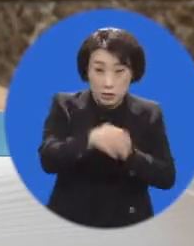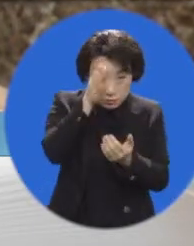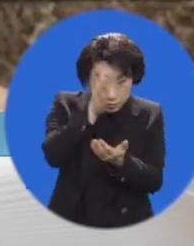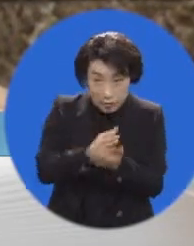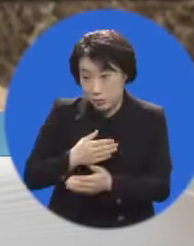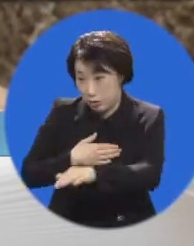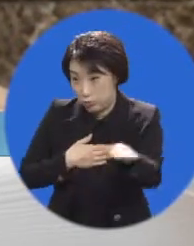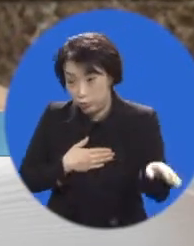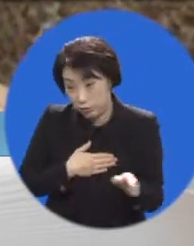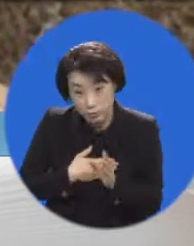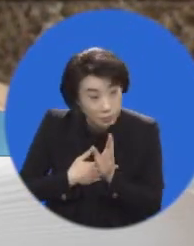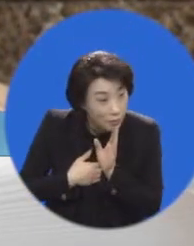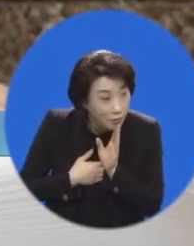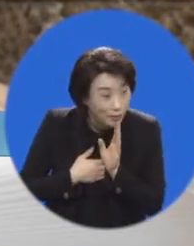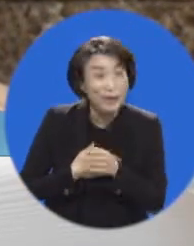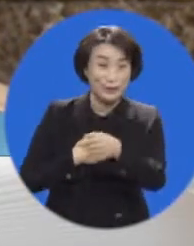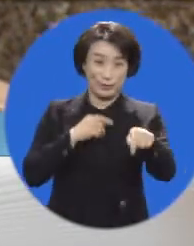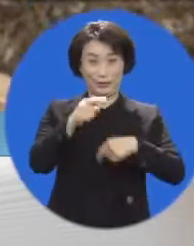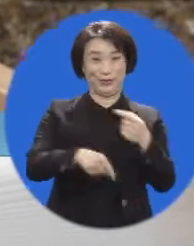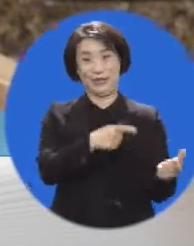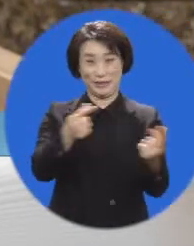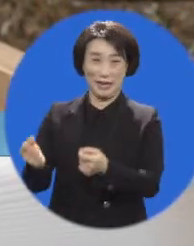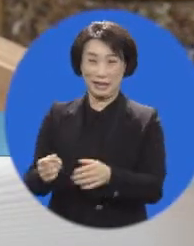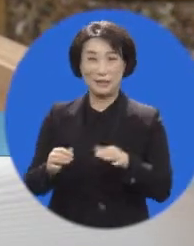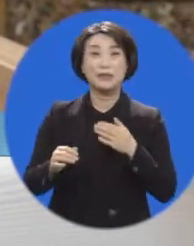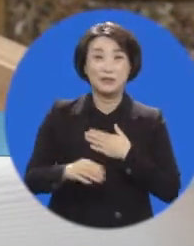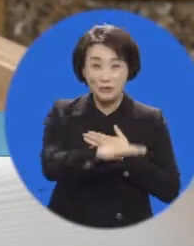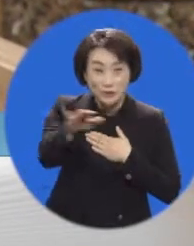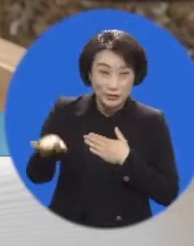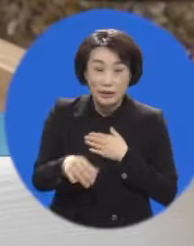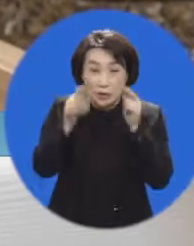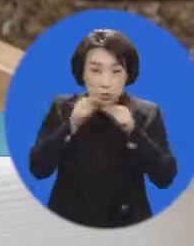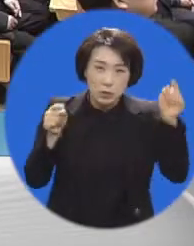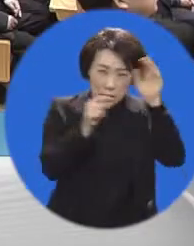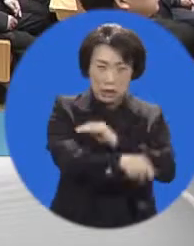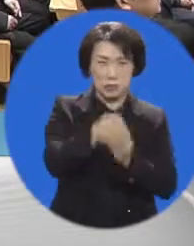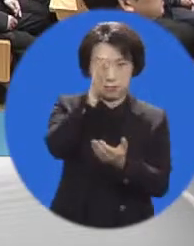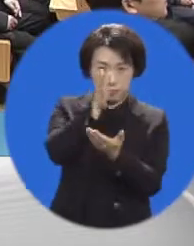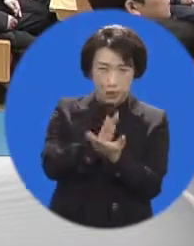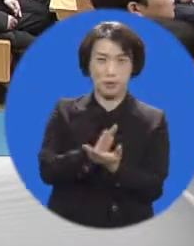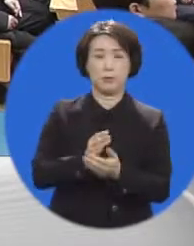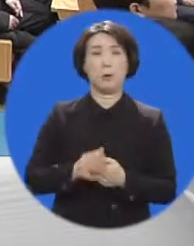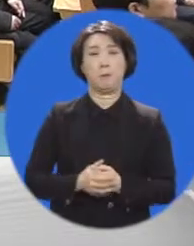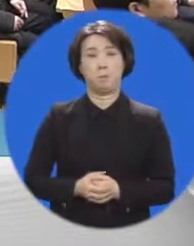된다는 거예요. 다시 너는 지옥 가면 안 돼.